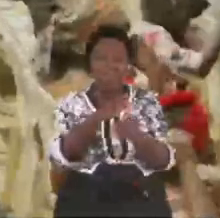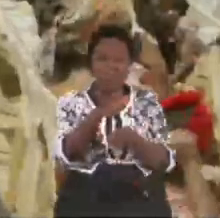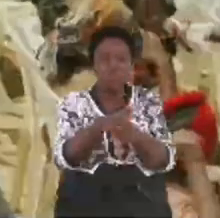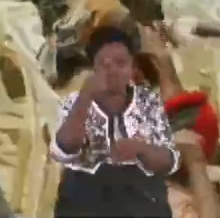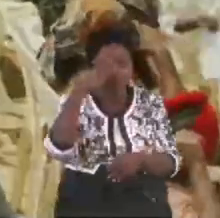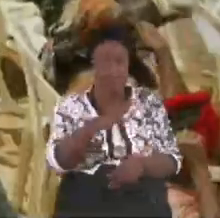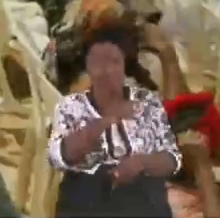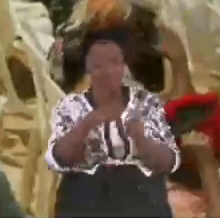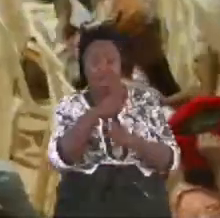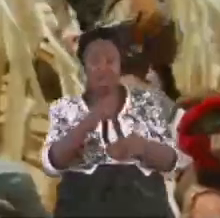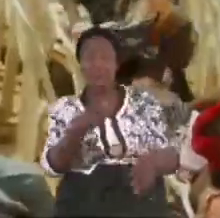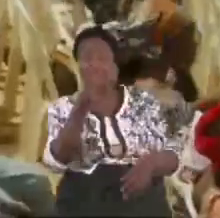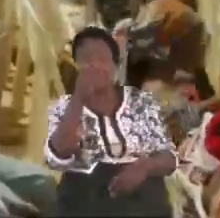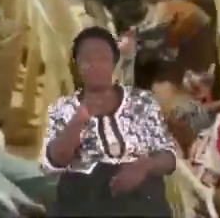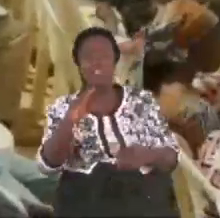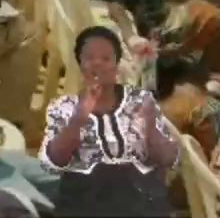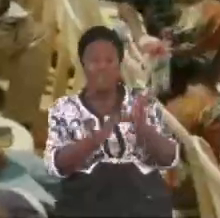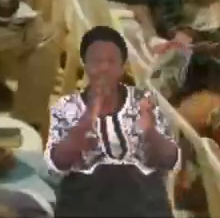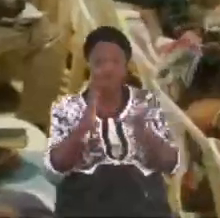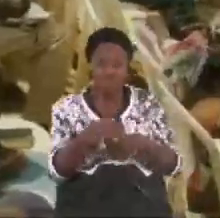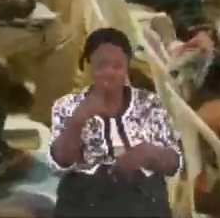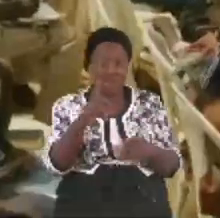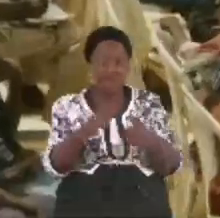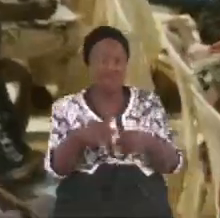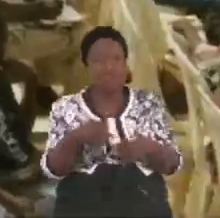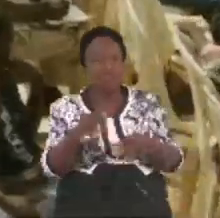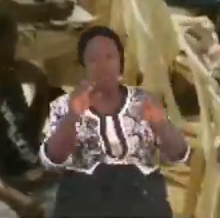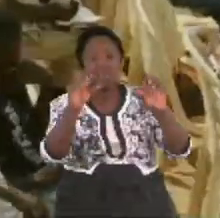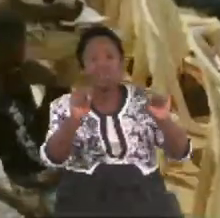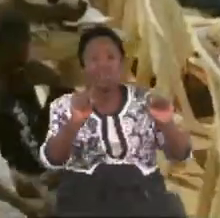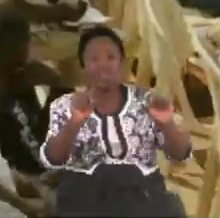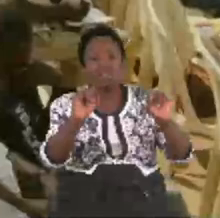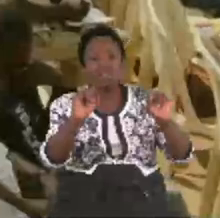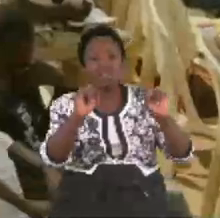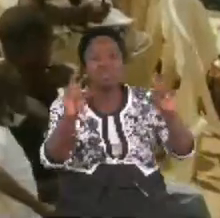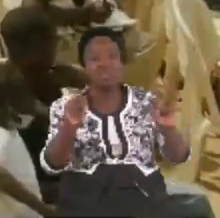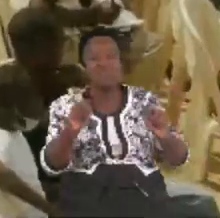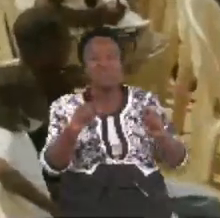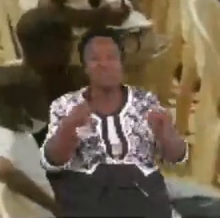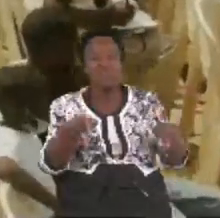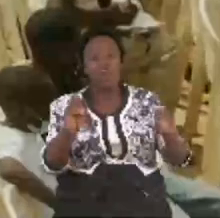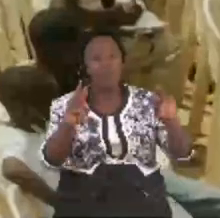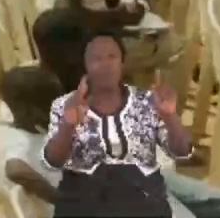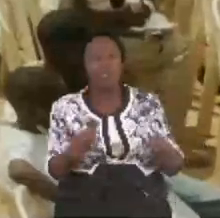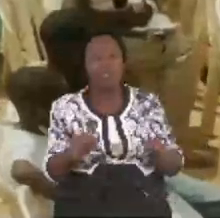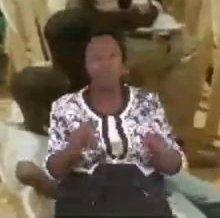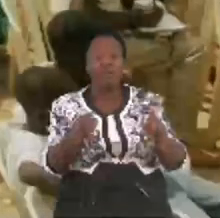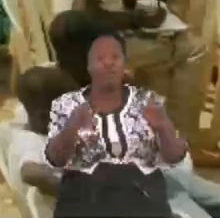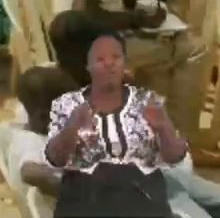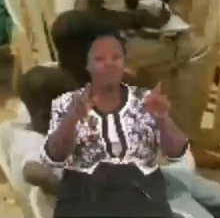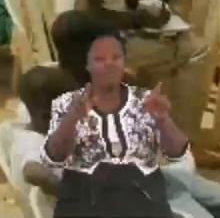toi. Après qu'ils aient mangé, Jésus dit à Simon Pierre, Simon, fils de